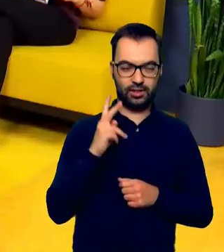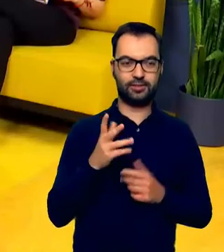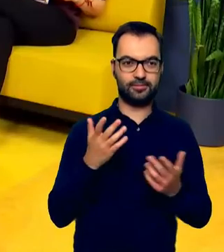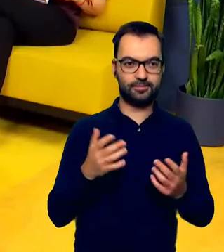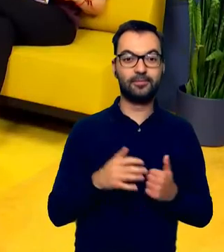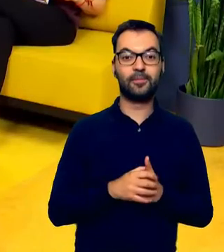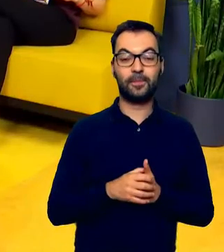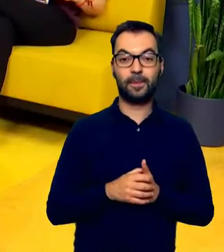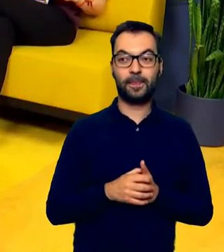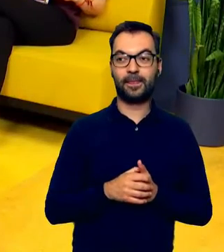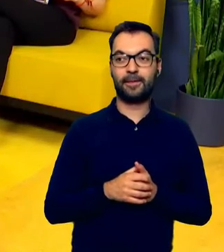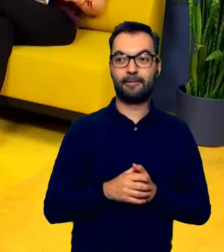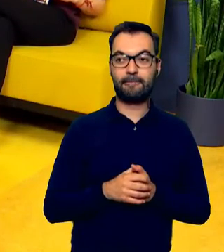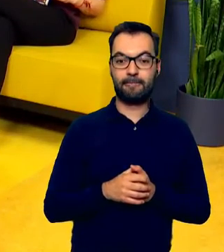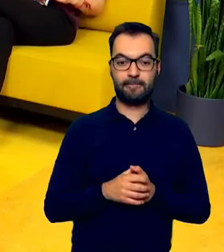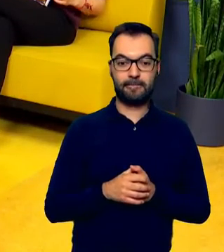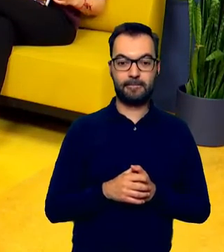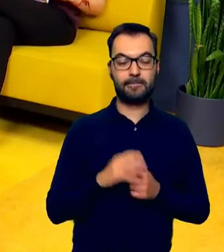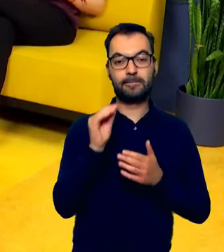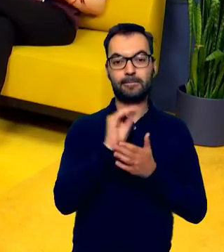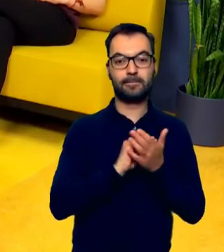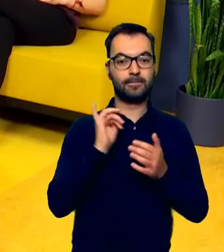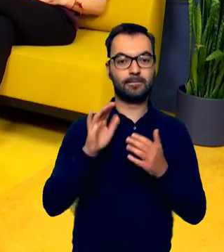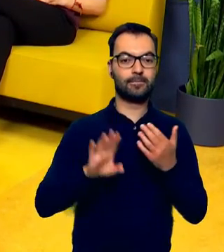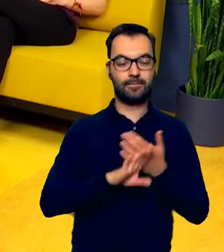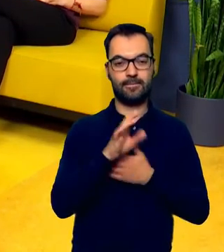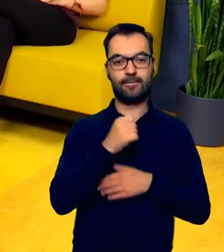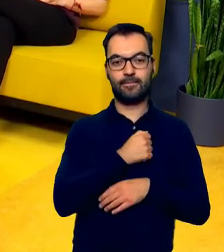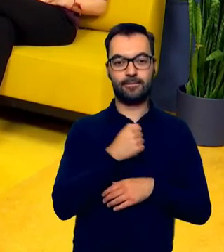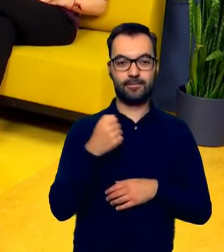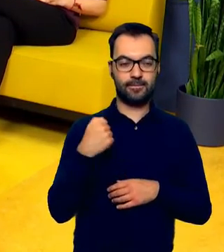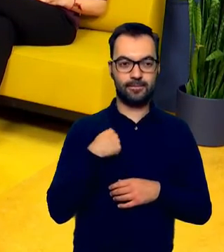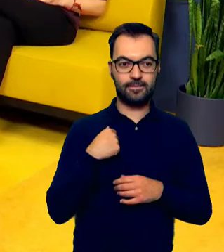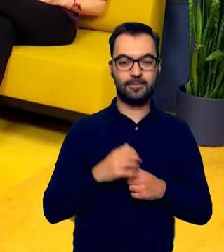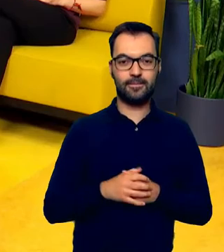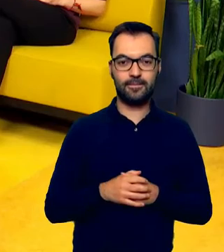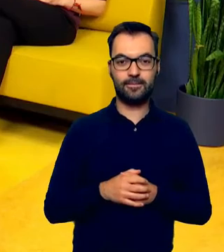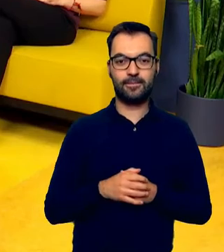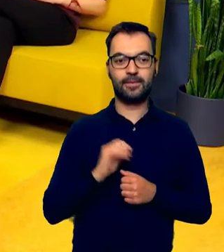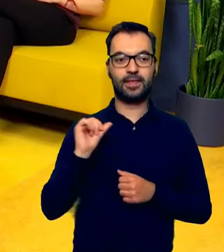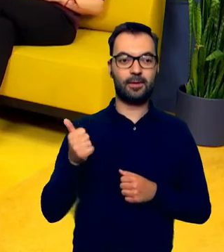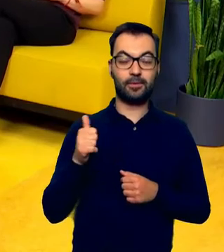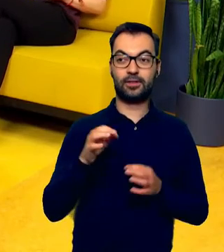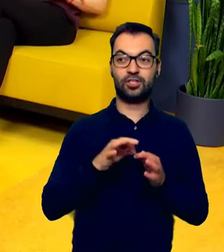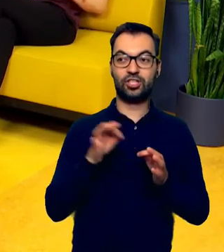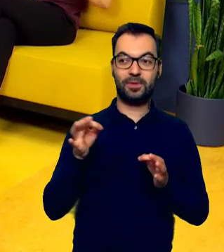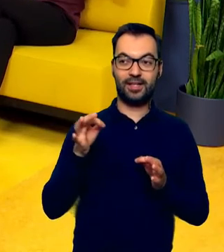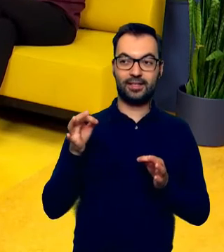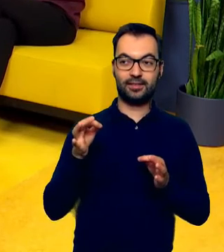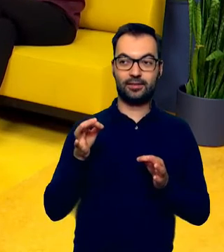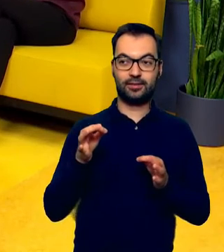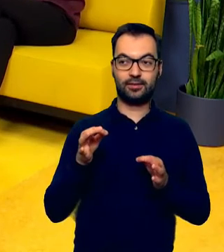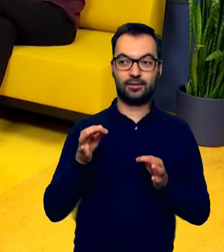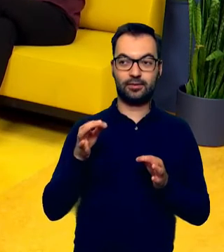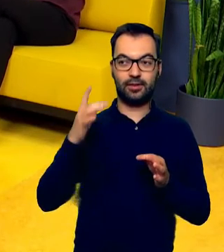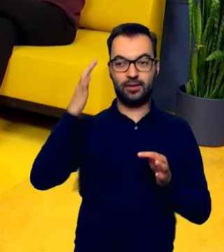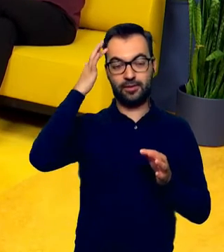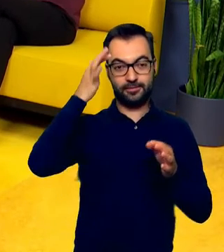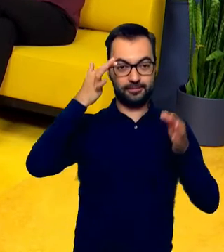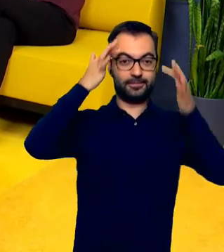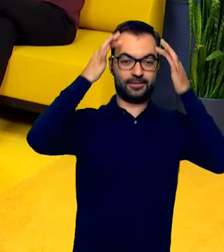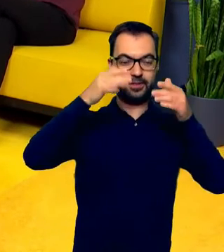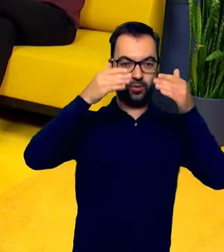Kuźniak. Angeliki Kuźniak, jest opisany jej występ w Warszawie, kiedy najpierw sobie po prostu szpileczkami